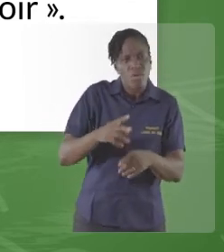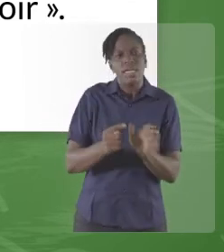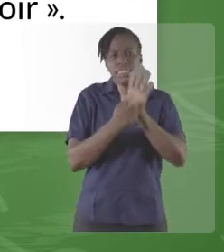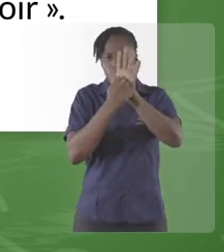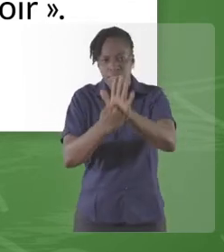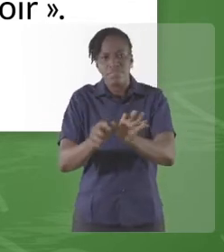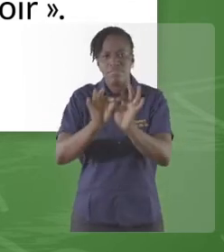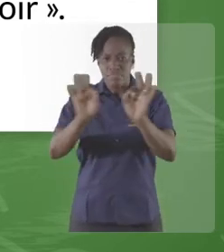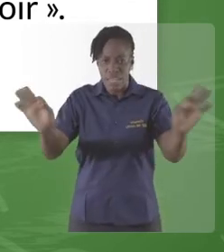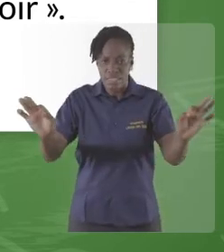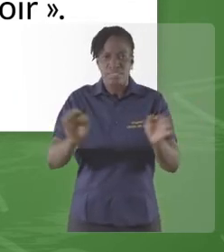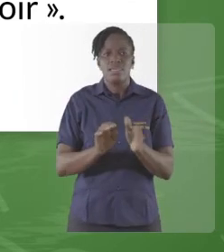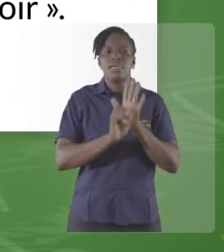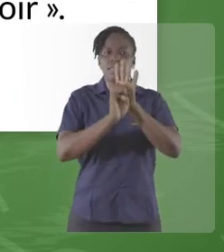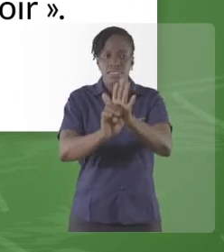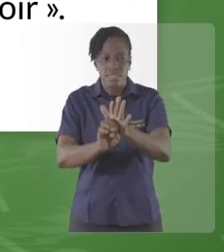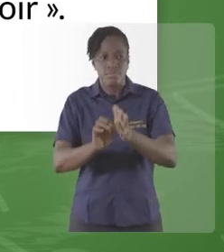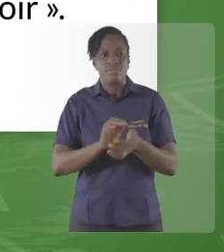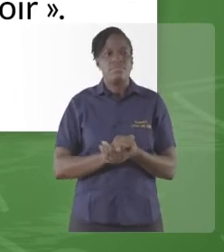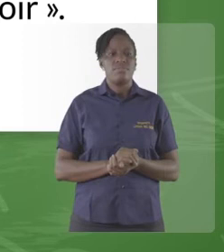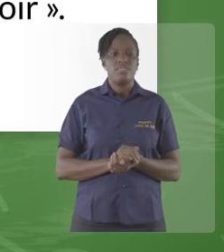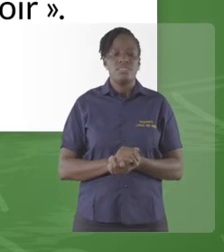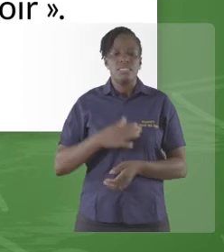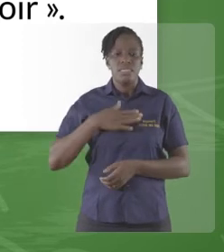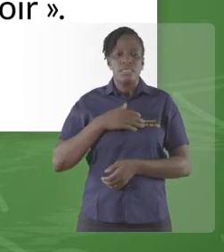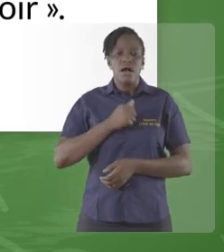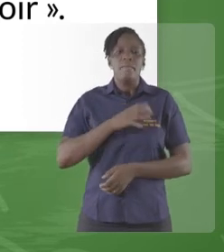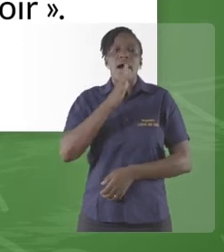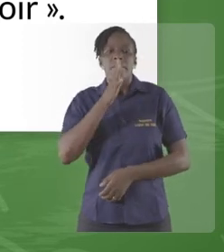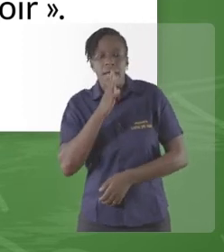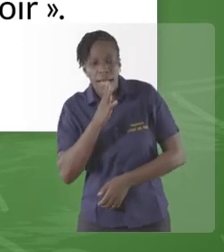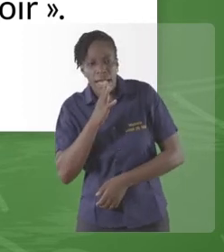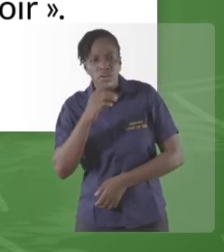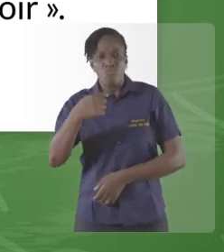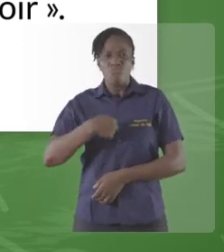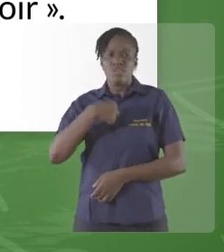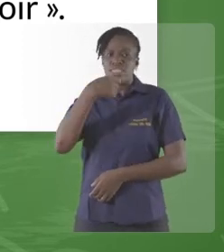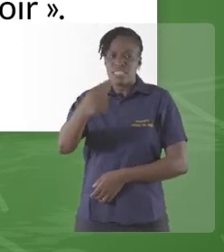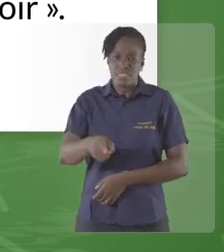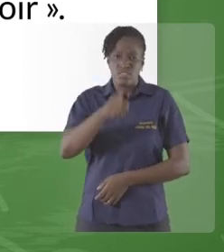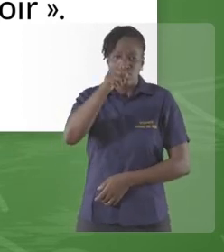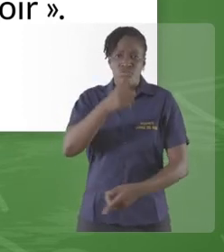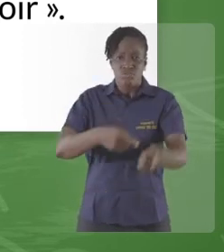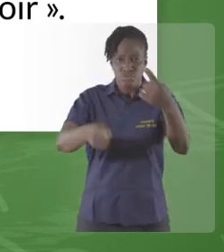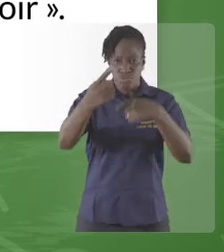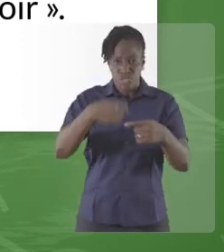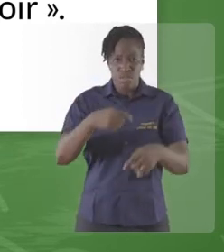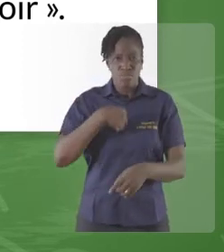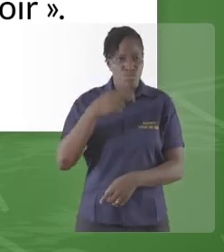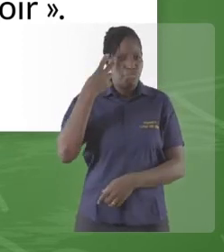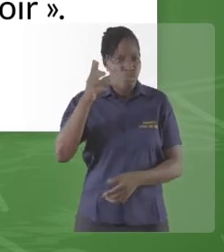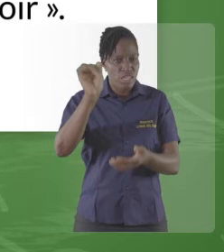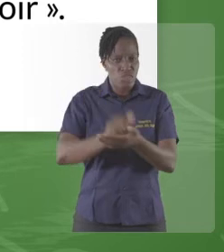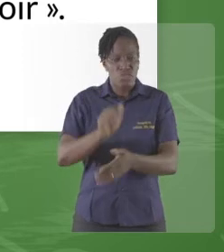de type de phrase. Exemple, ma mère me dit, tu viens me voir